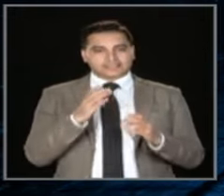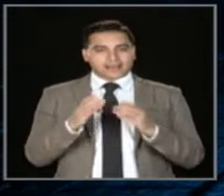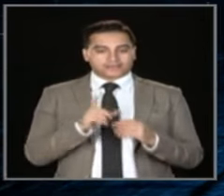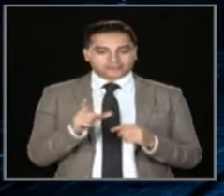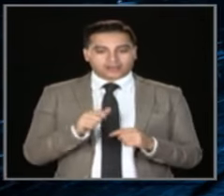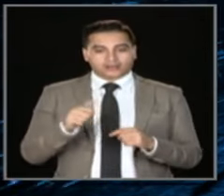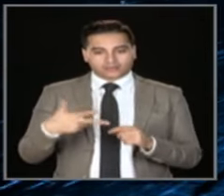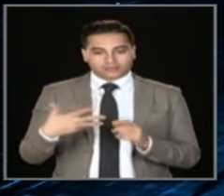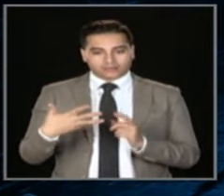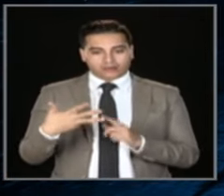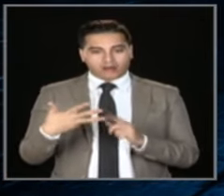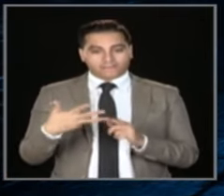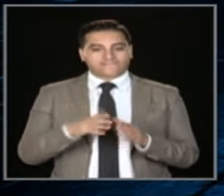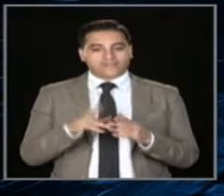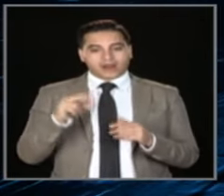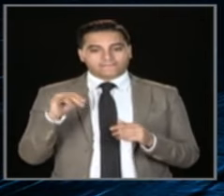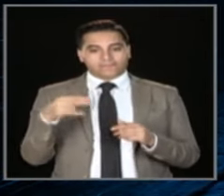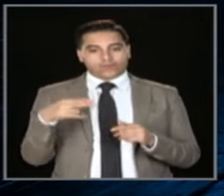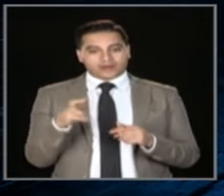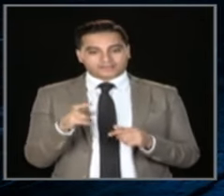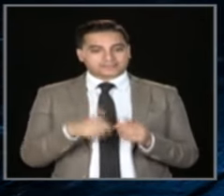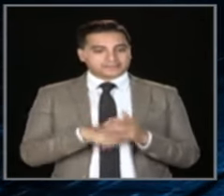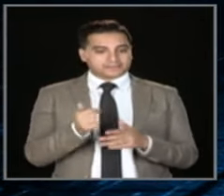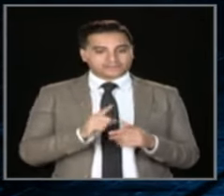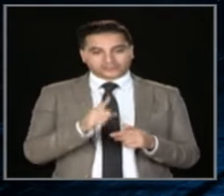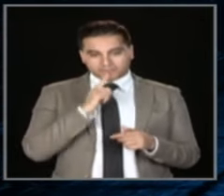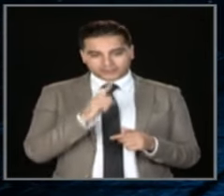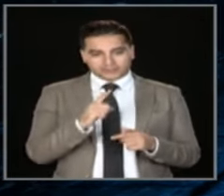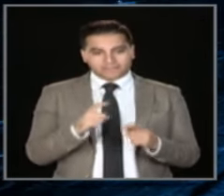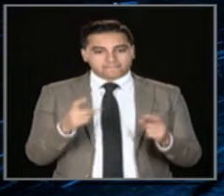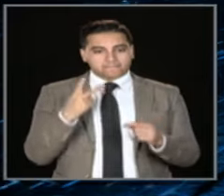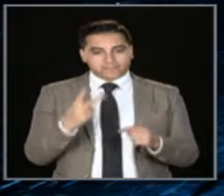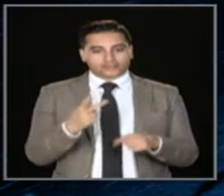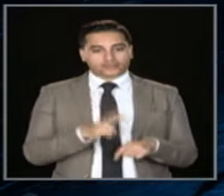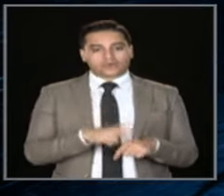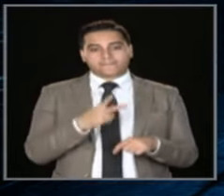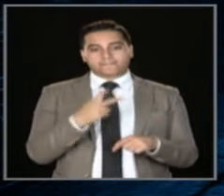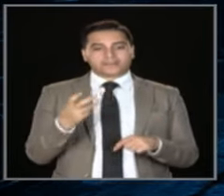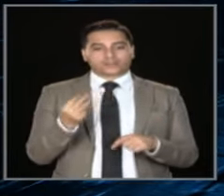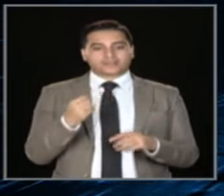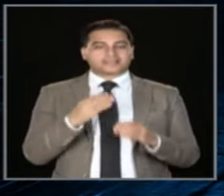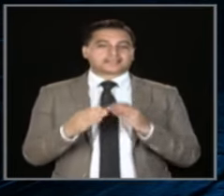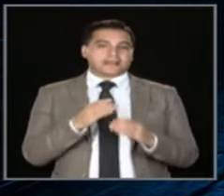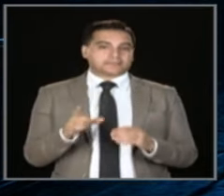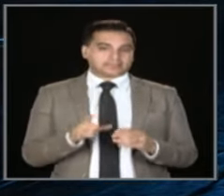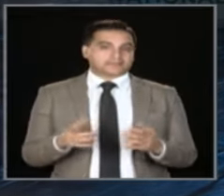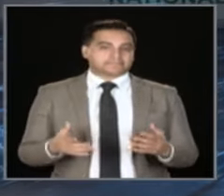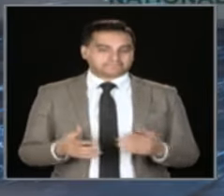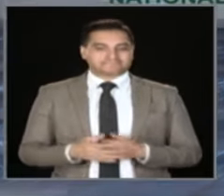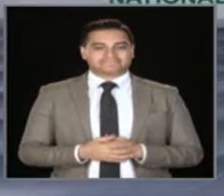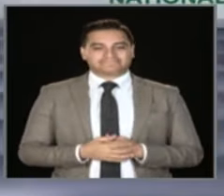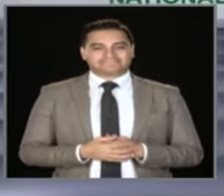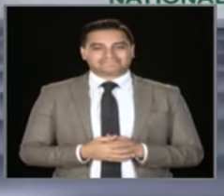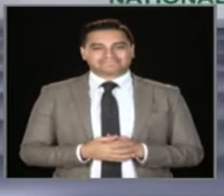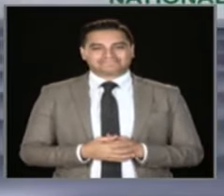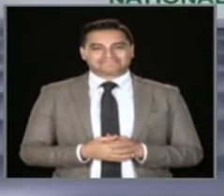صحيحة. في المركز الرابع فريق المعز مفيش نقاط من ماتشين و 230 نقطة إجابات صحيحة.